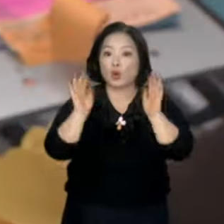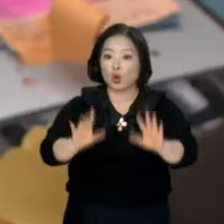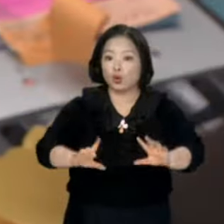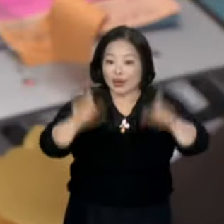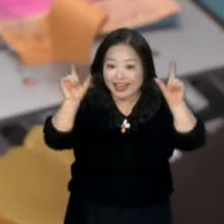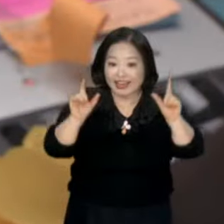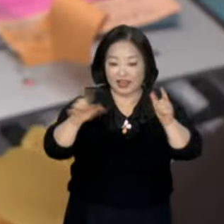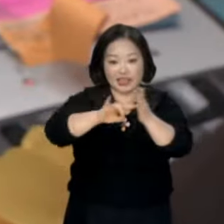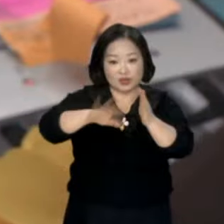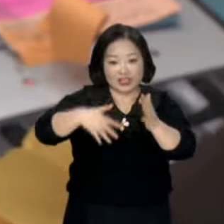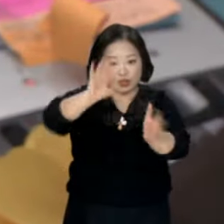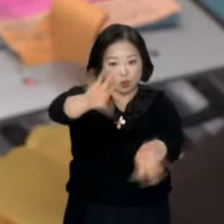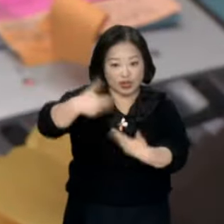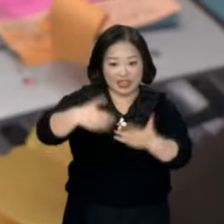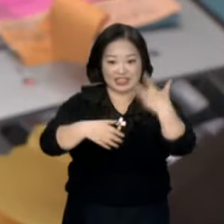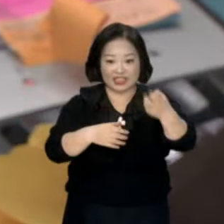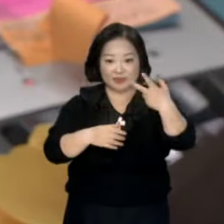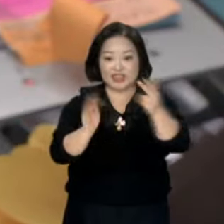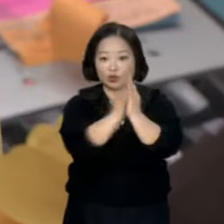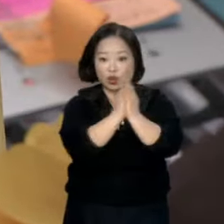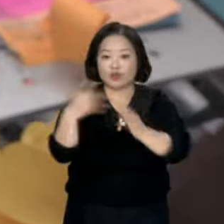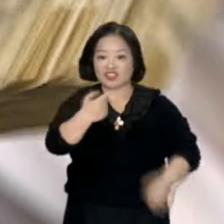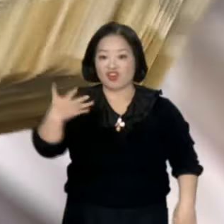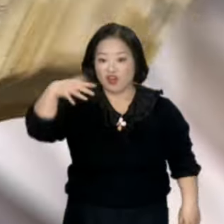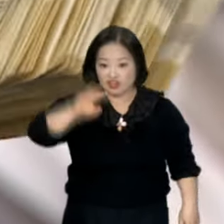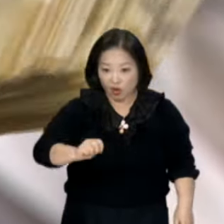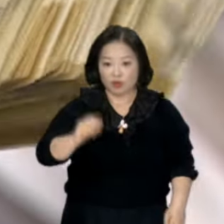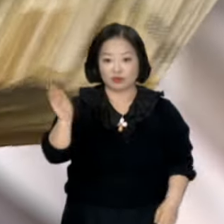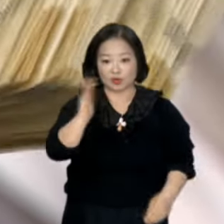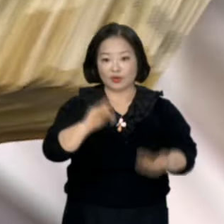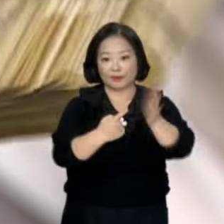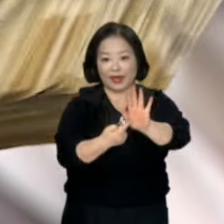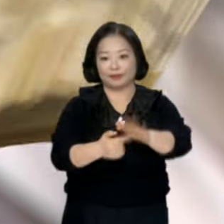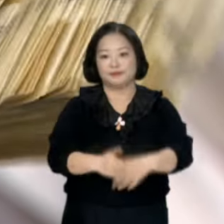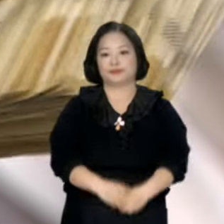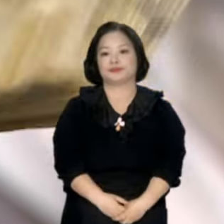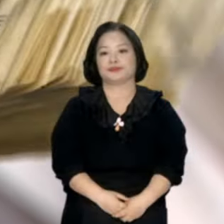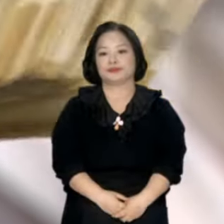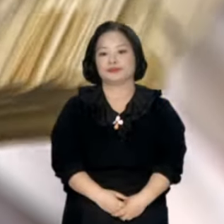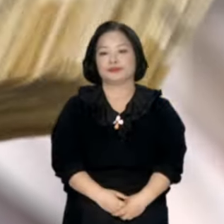올해 조세 지출 총액은 77조 1천억 원, 역대 최대치로 전망됩니다.